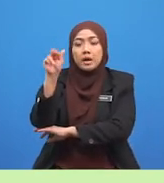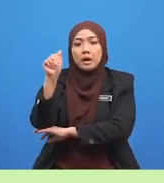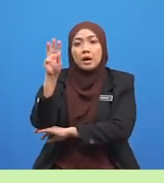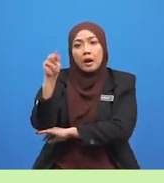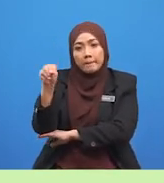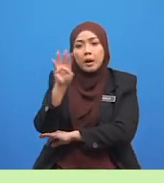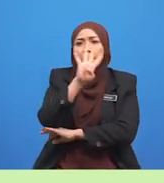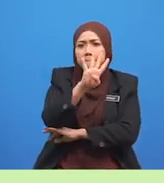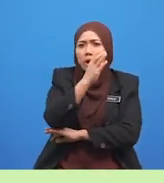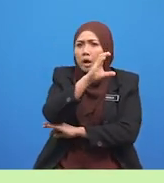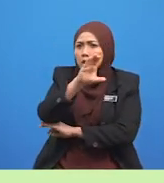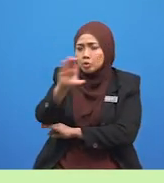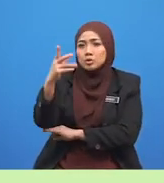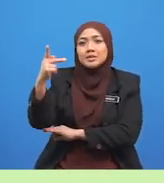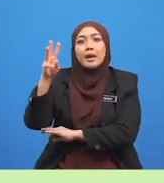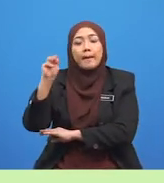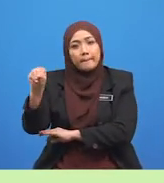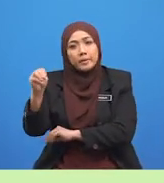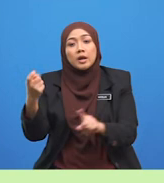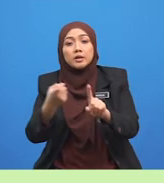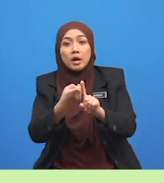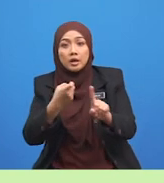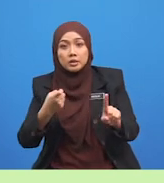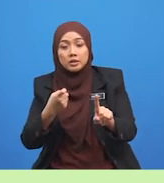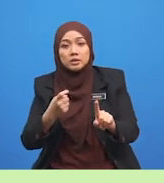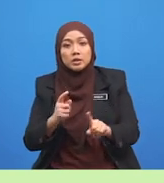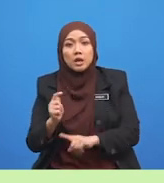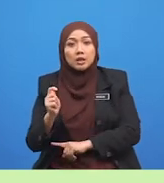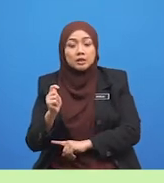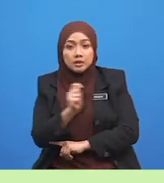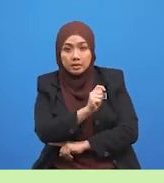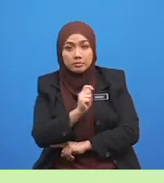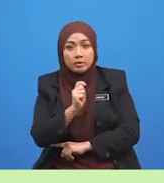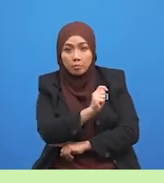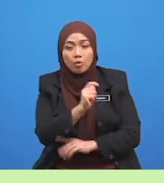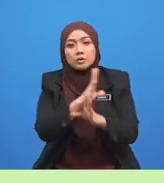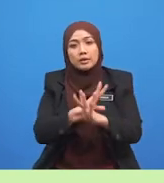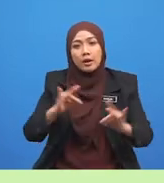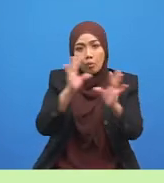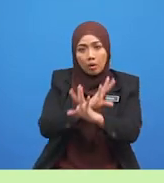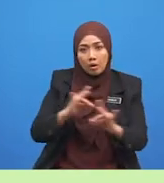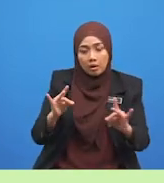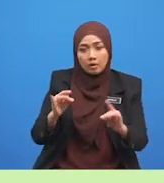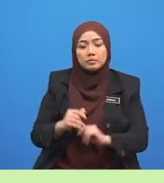400 km berasal dari timur Sarawak iaitu dari Banjaran Iran.